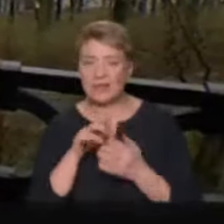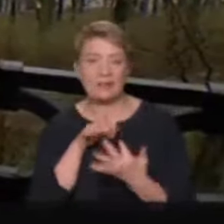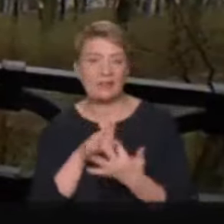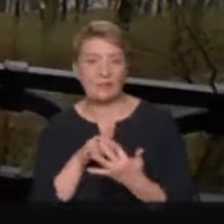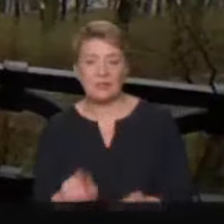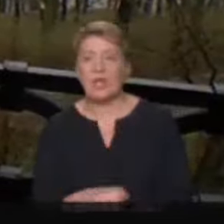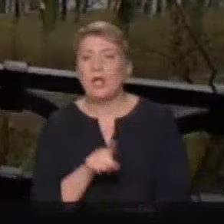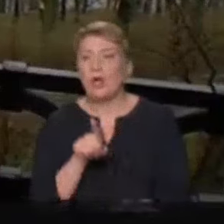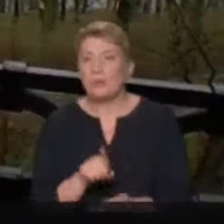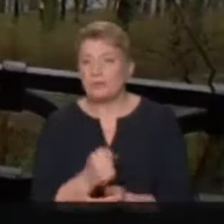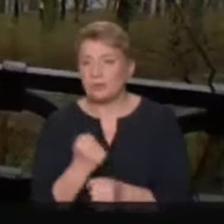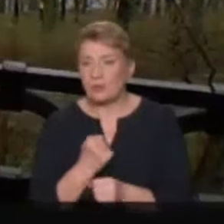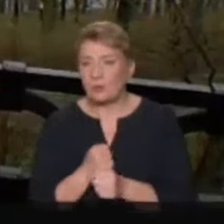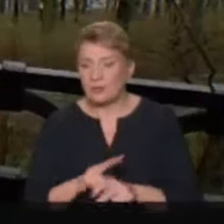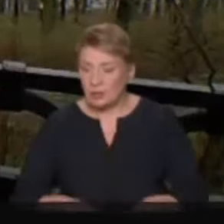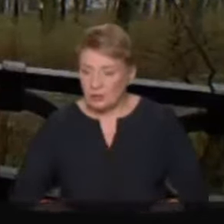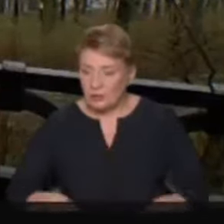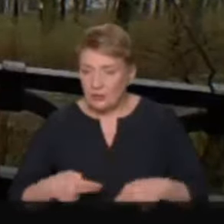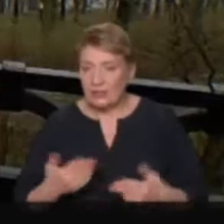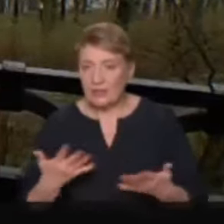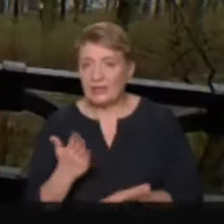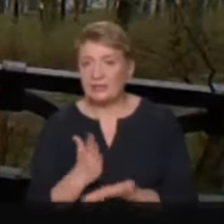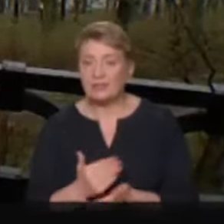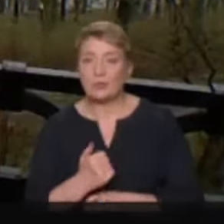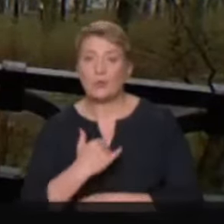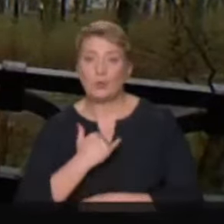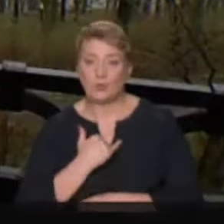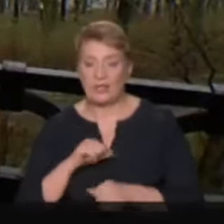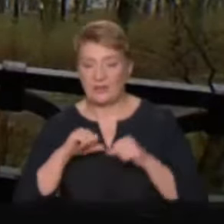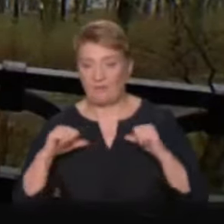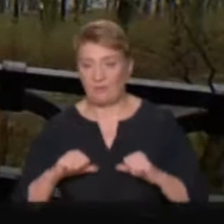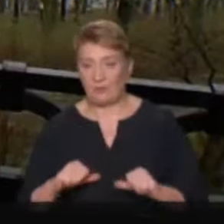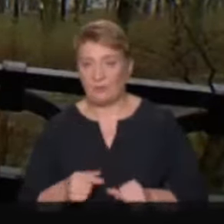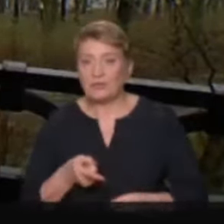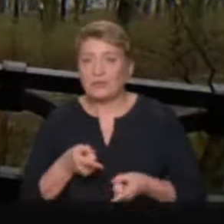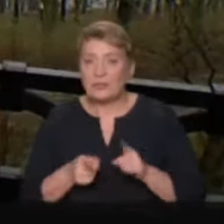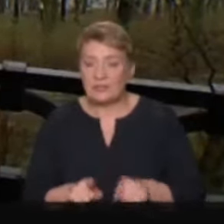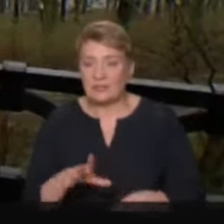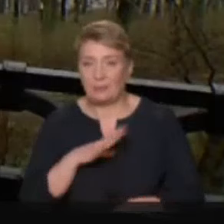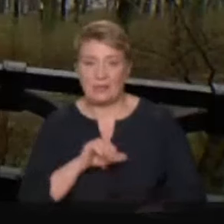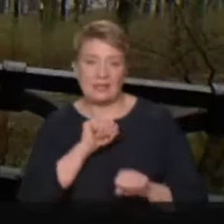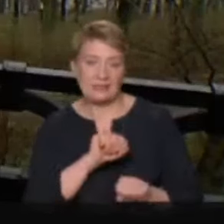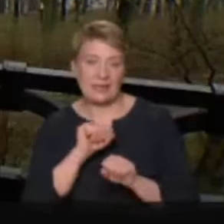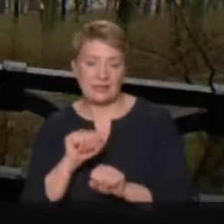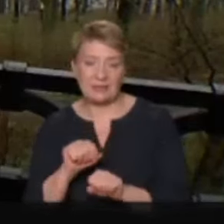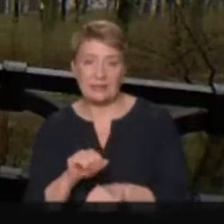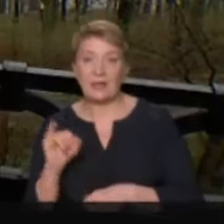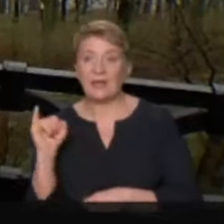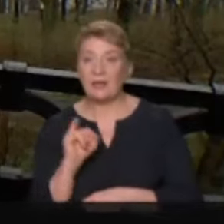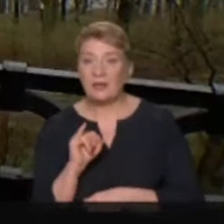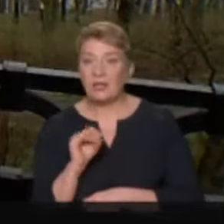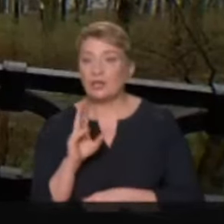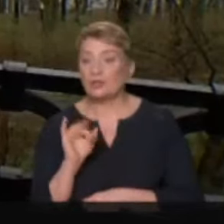Обов'язково зробіть штани такі, як у нашій військовій формі, щоб це дійсно були захисники. І що